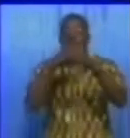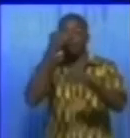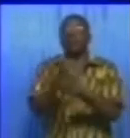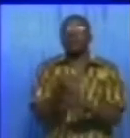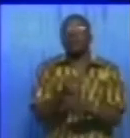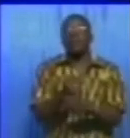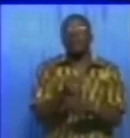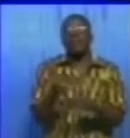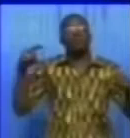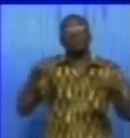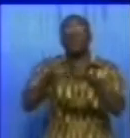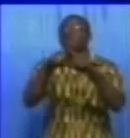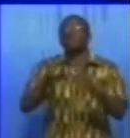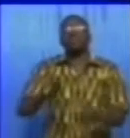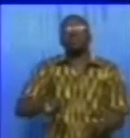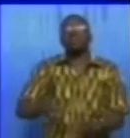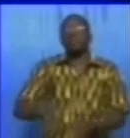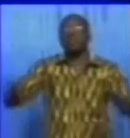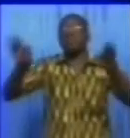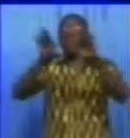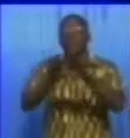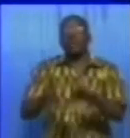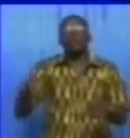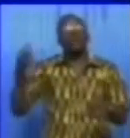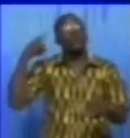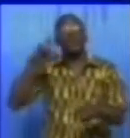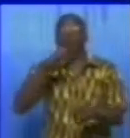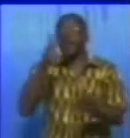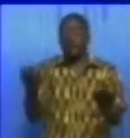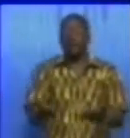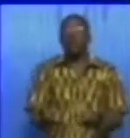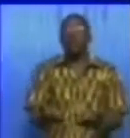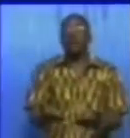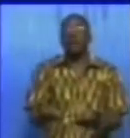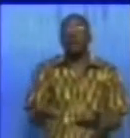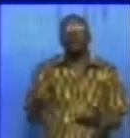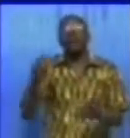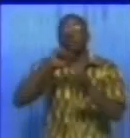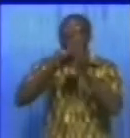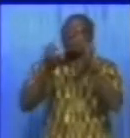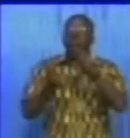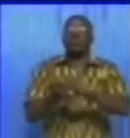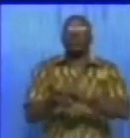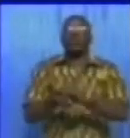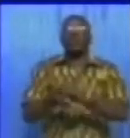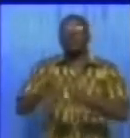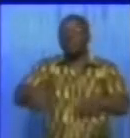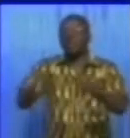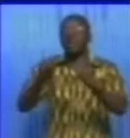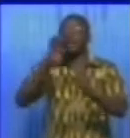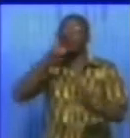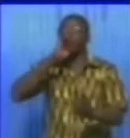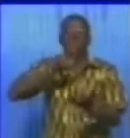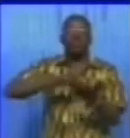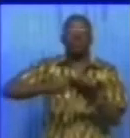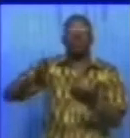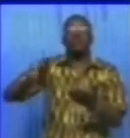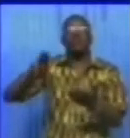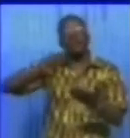le défi le plus important où nous étions confrontés était le problème de l'accès à l'eau potable et